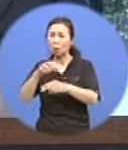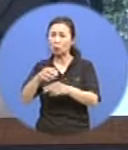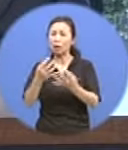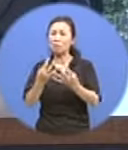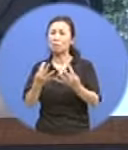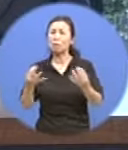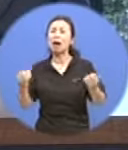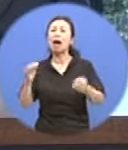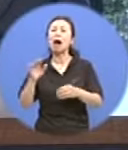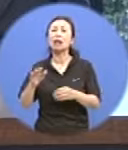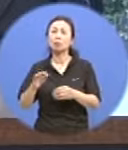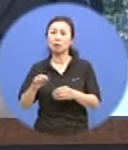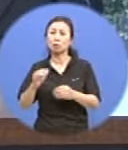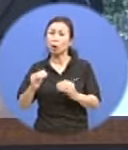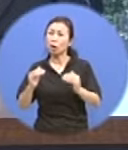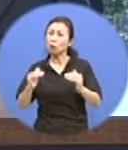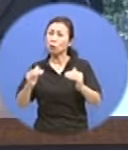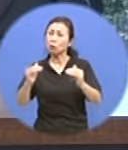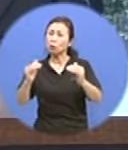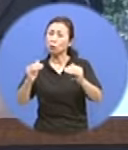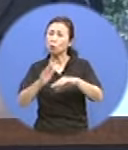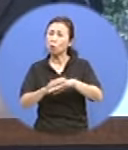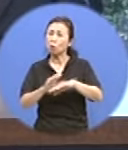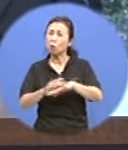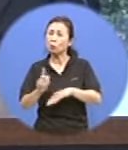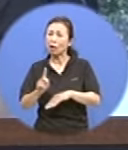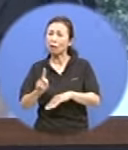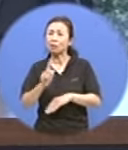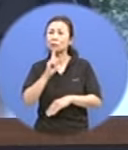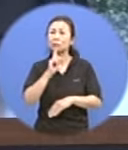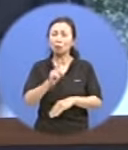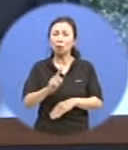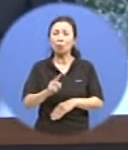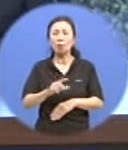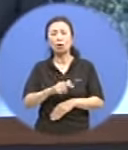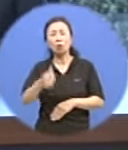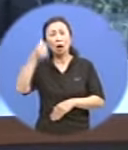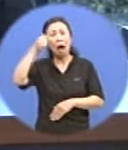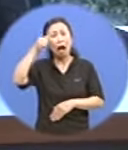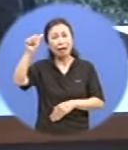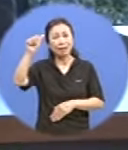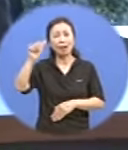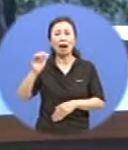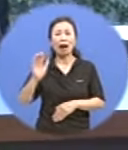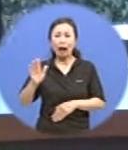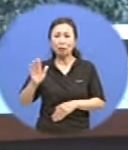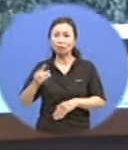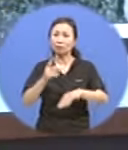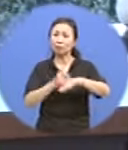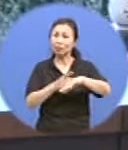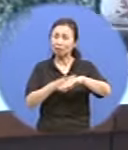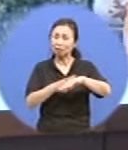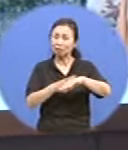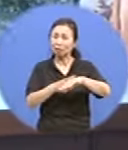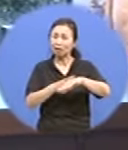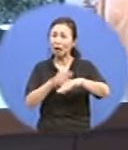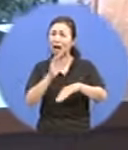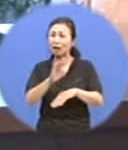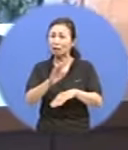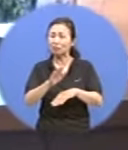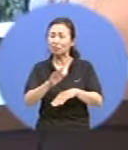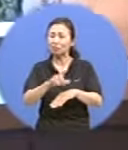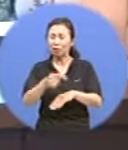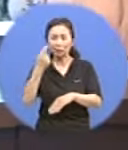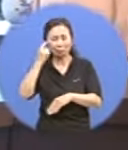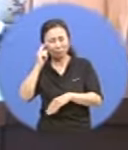どうやってこう成長してるかというと、結構こうアイデアがあって技術で何かを作り上げたっていうのが多いん